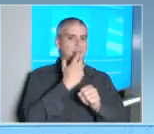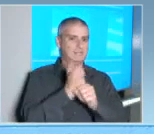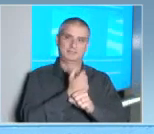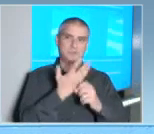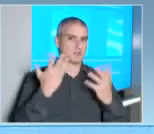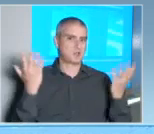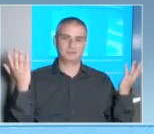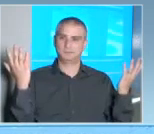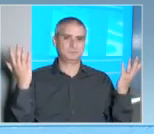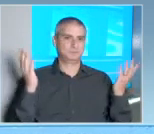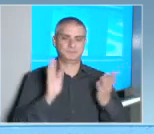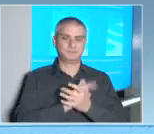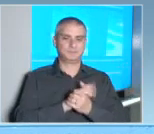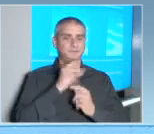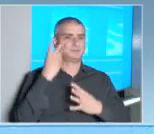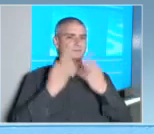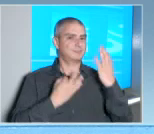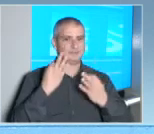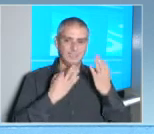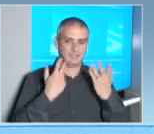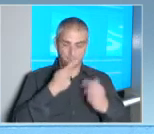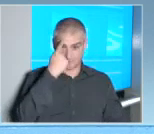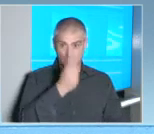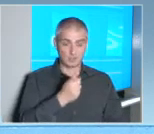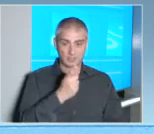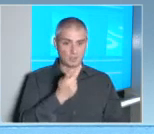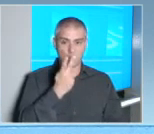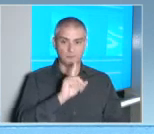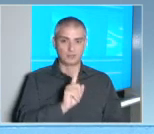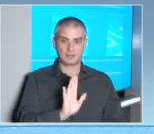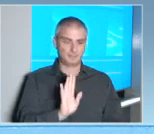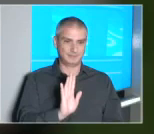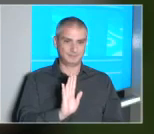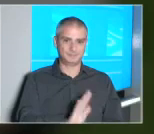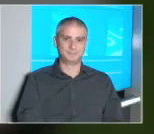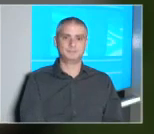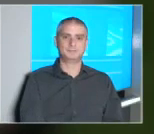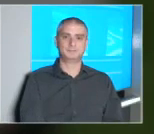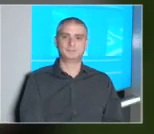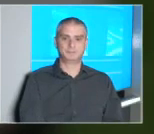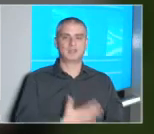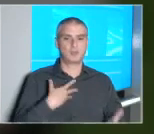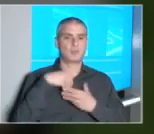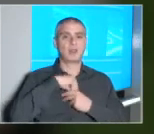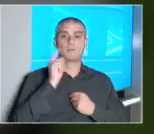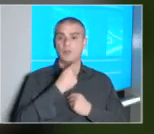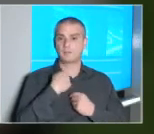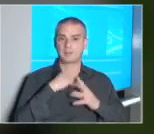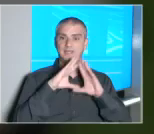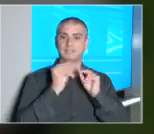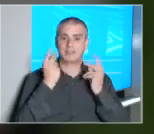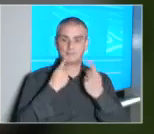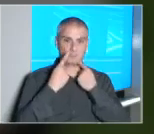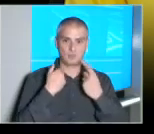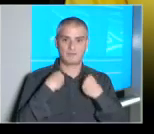בניצחונות, גם עם שחקנים, אתה יודע, לא משנה מי, מכילים את כולם. אני רק אסכם את הדיון הזה